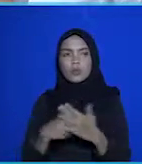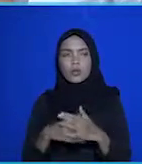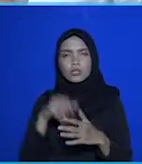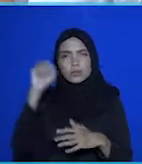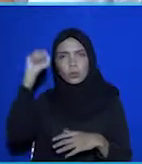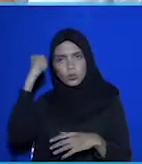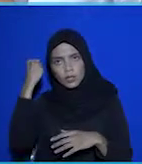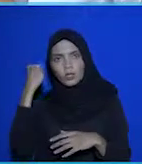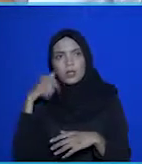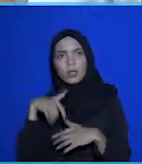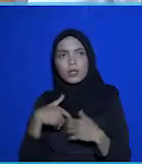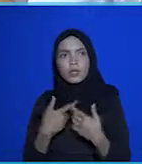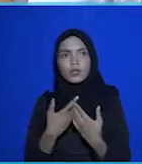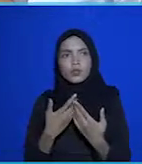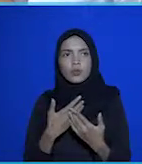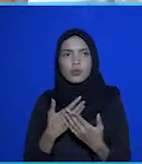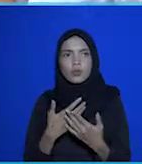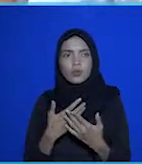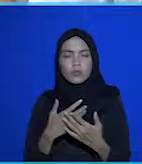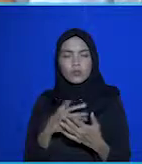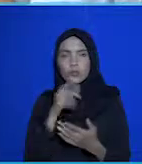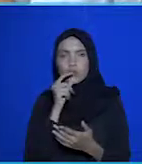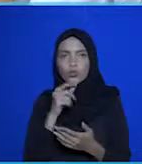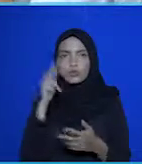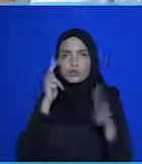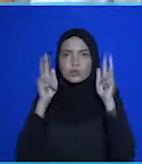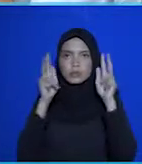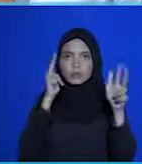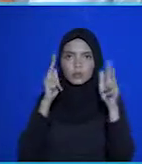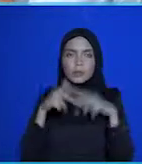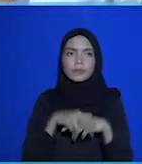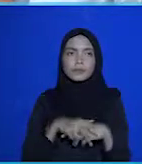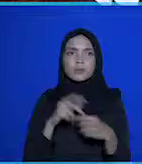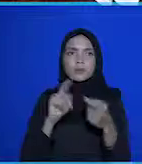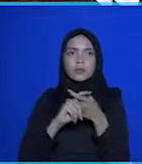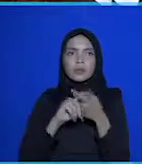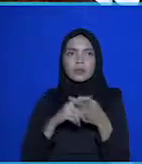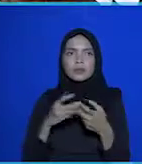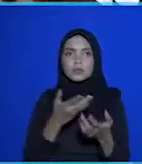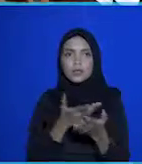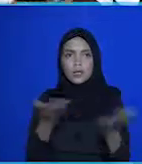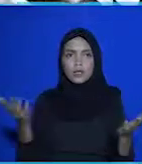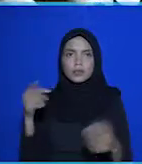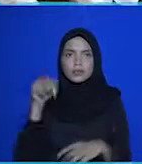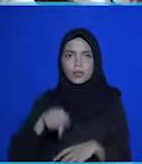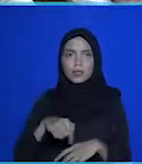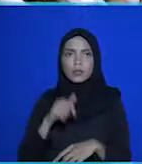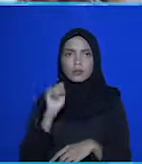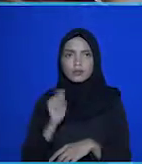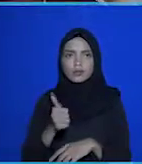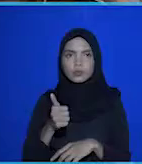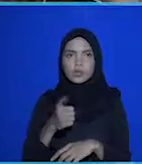atau duka masyarakat Lombok atau NTB. Jadi rekan-rekan, kami persilakan sekarang saatnya untuk